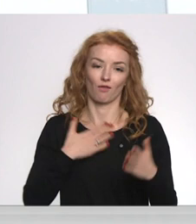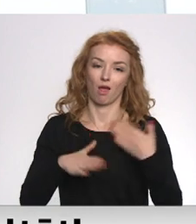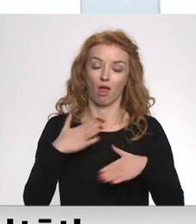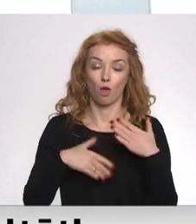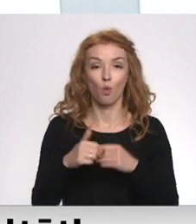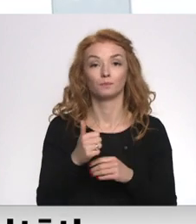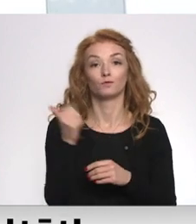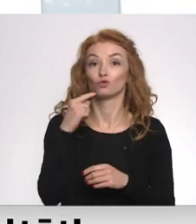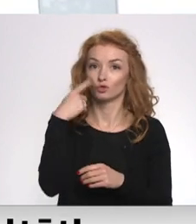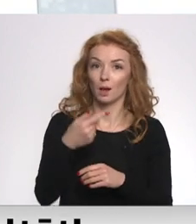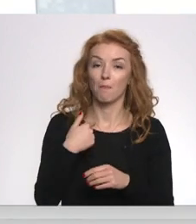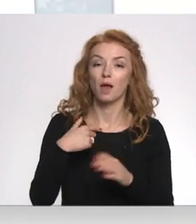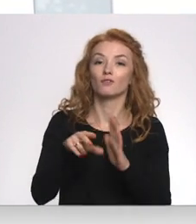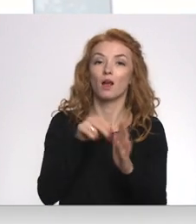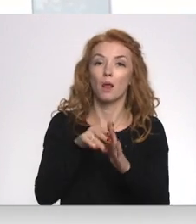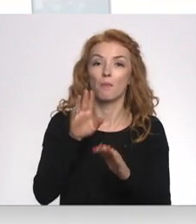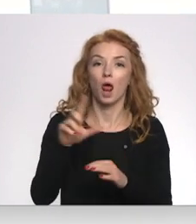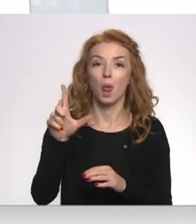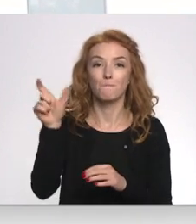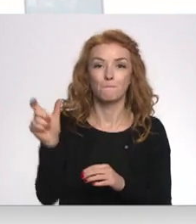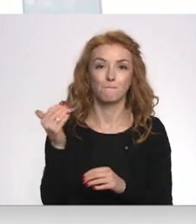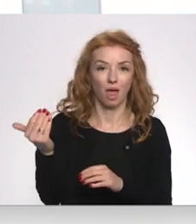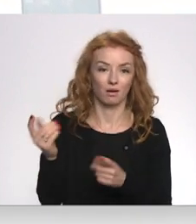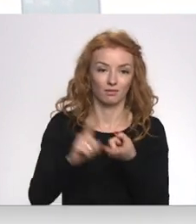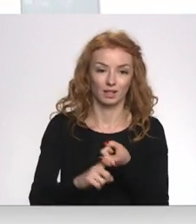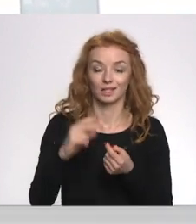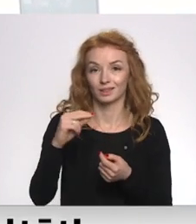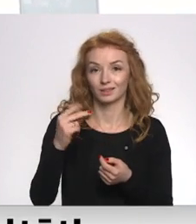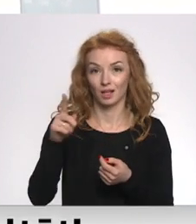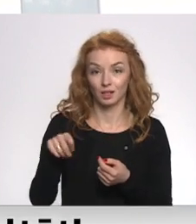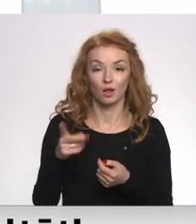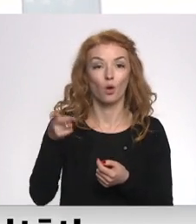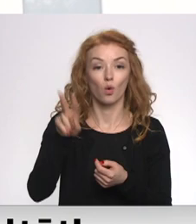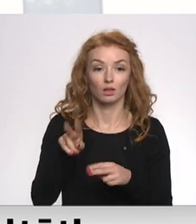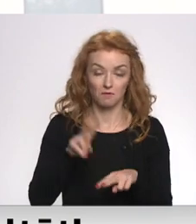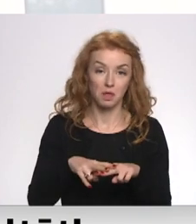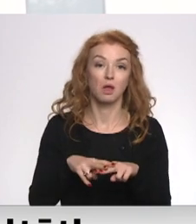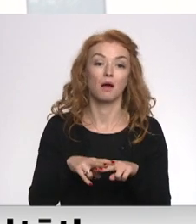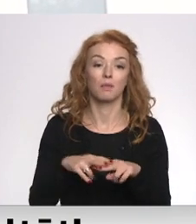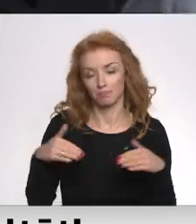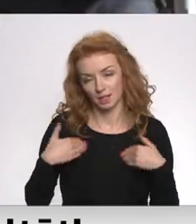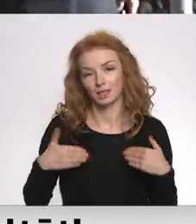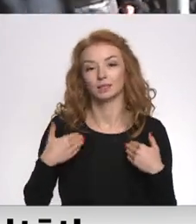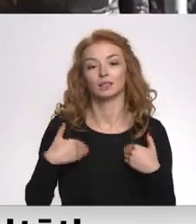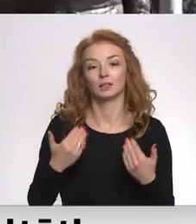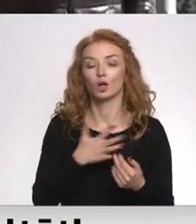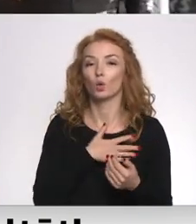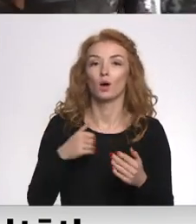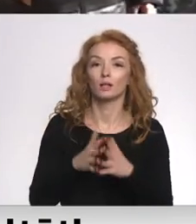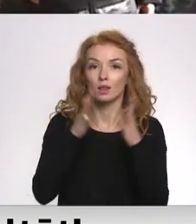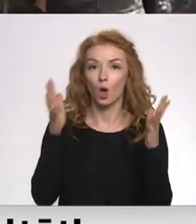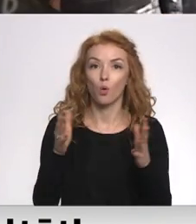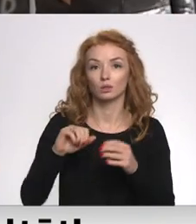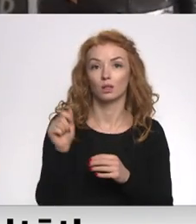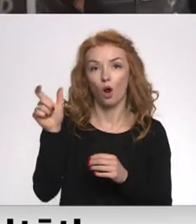Vēlējām par Lemberga partiju, jā, otrajā vietā, priecīgi. Ļoti daudz draugu vēlēja